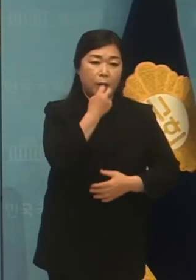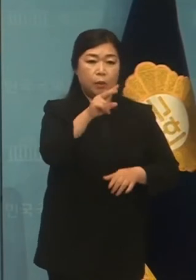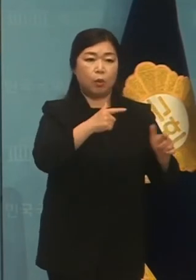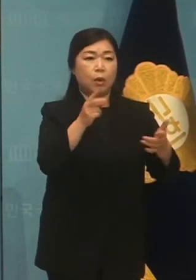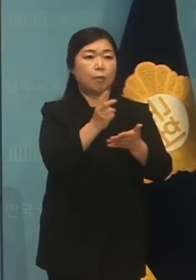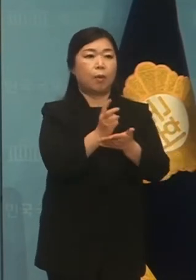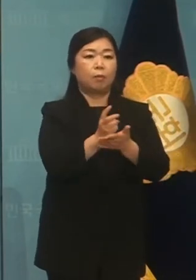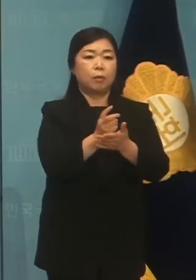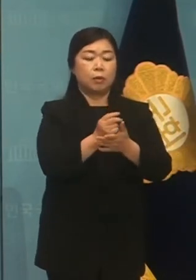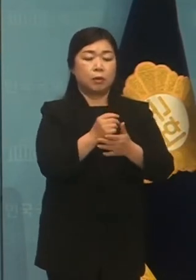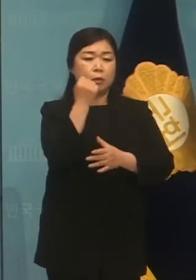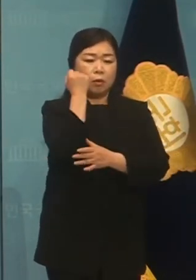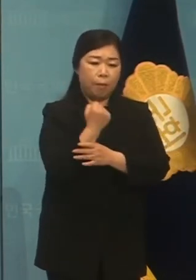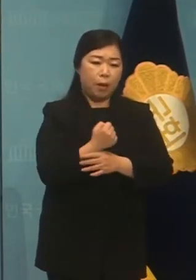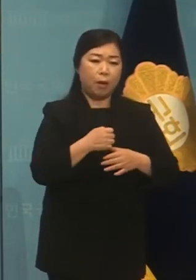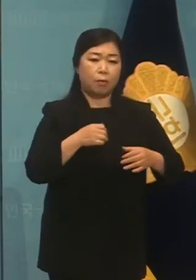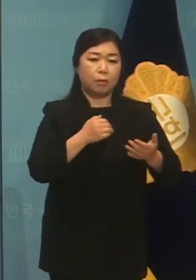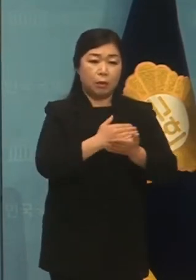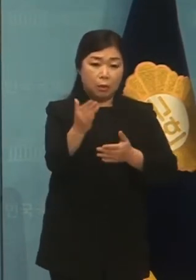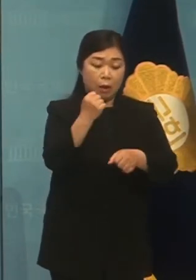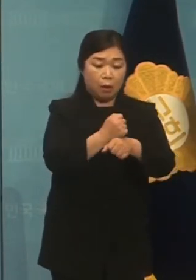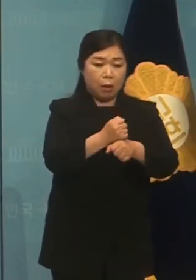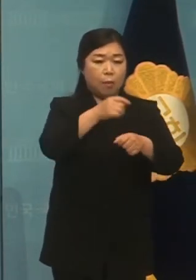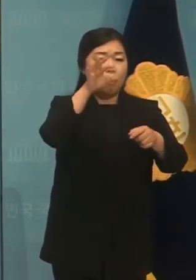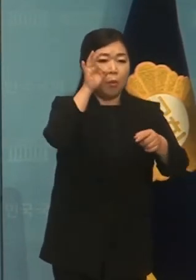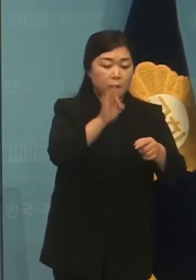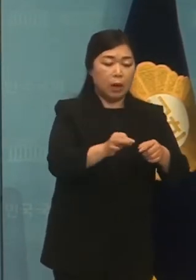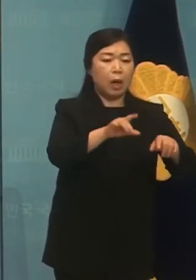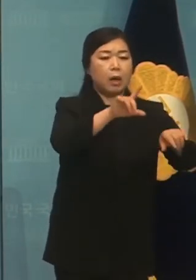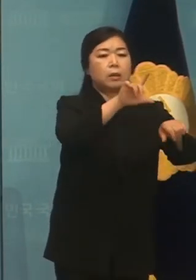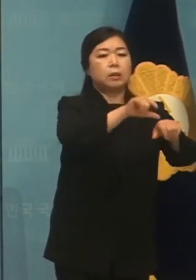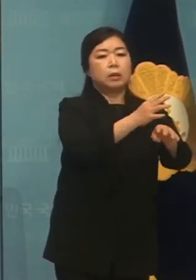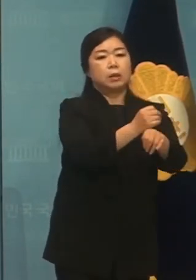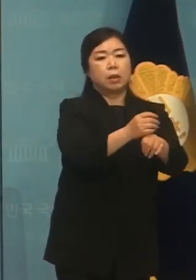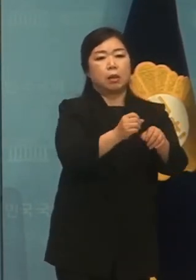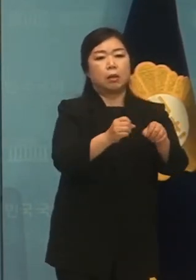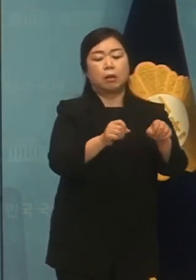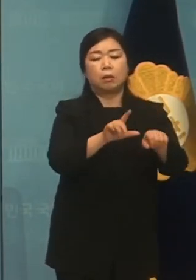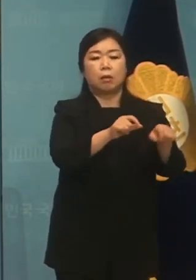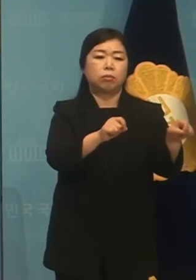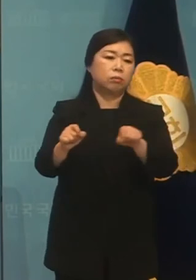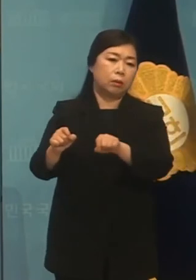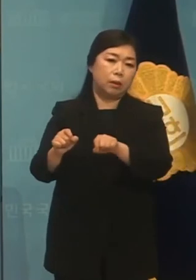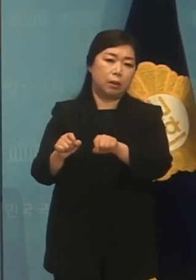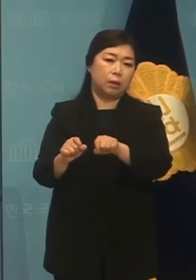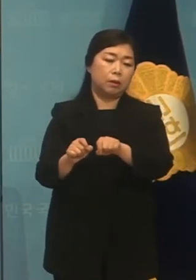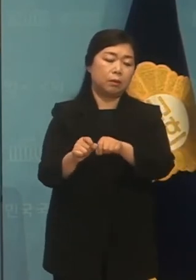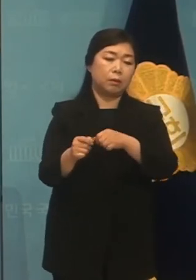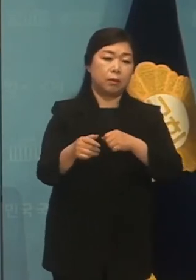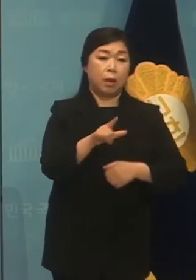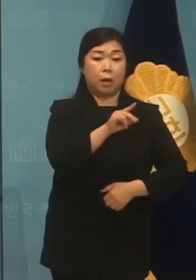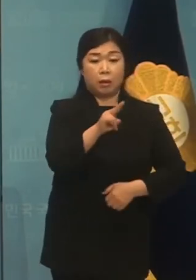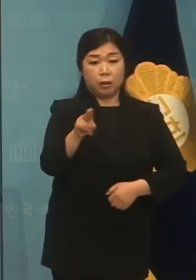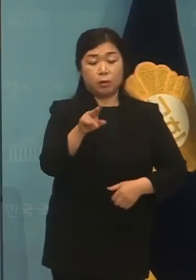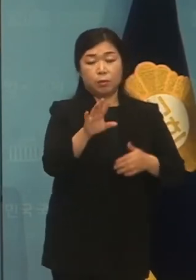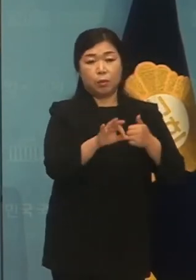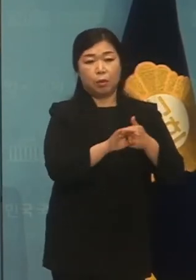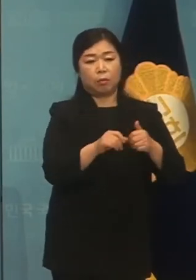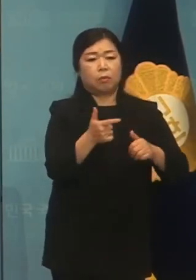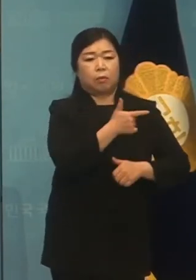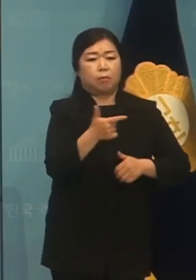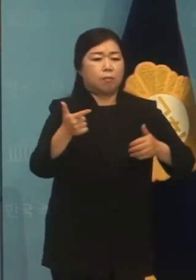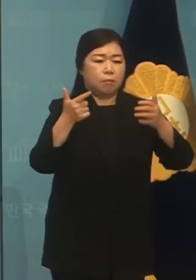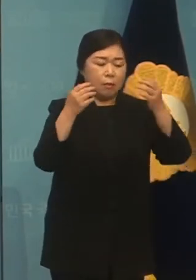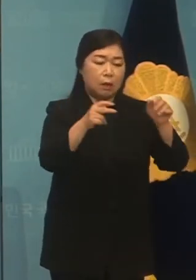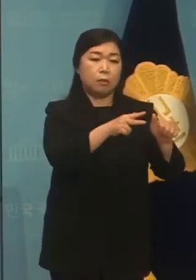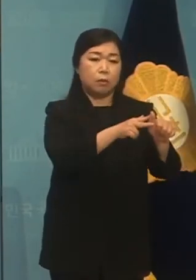사법 적폐 이런 것들을 청산하다 보니까 시기를 놓친 게 아닌가 하는 생각이 듭니다. LH는 너무나